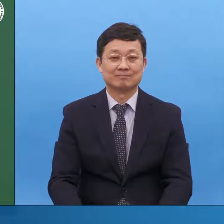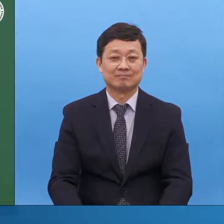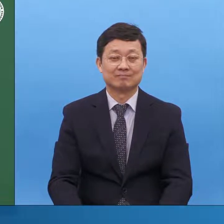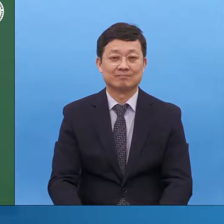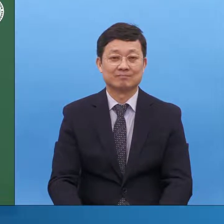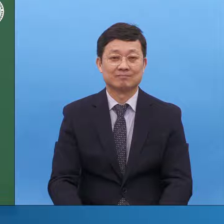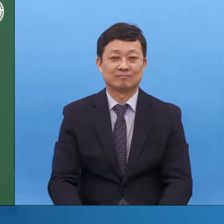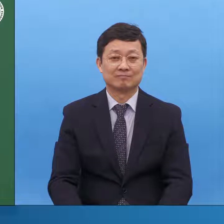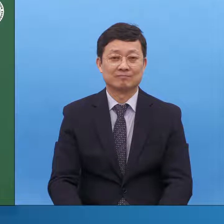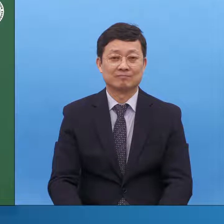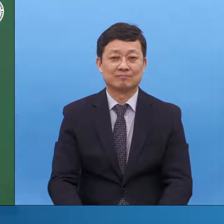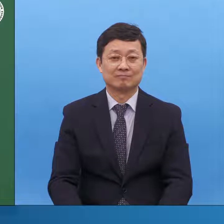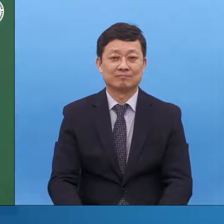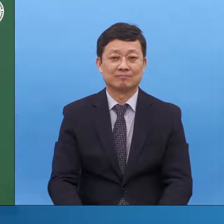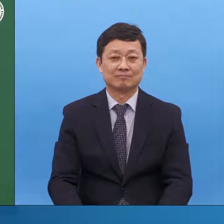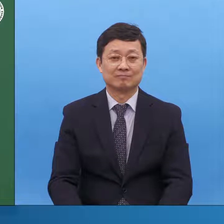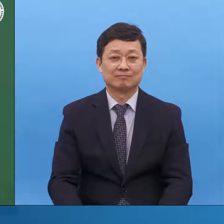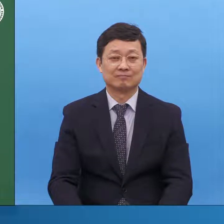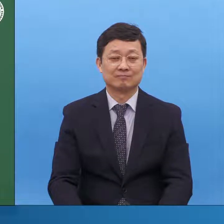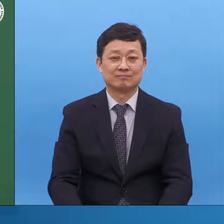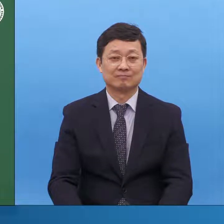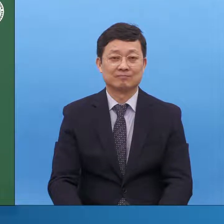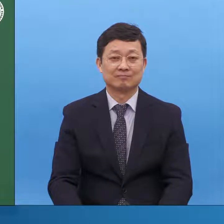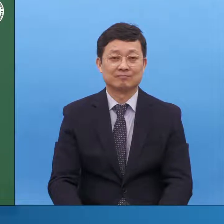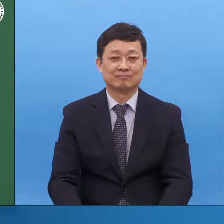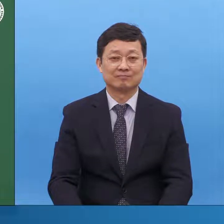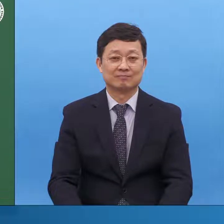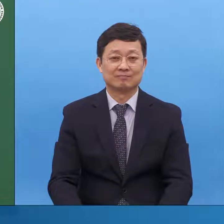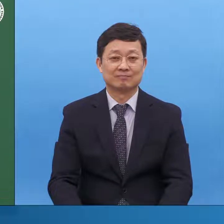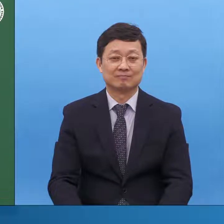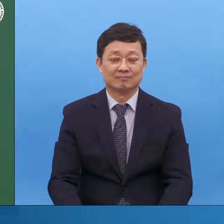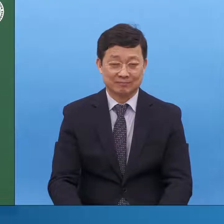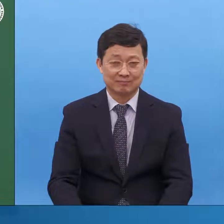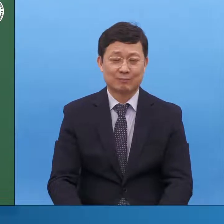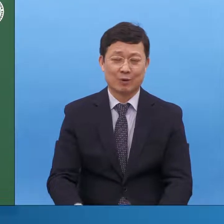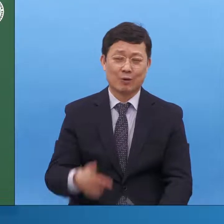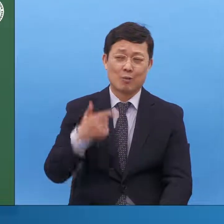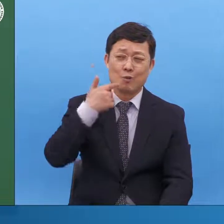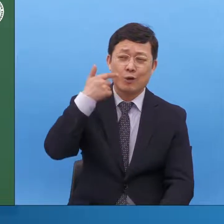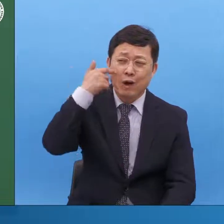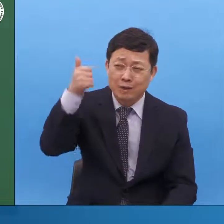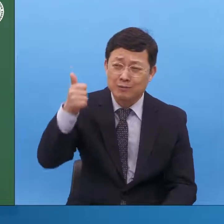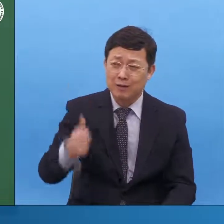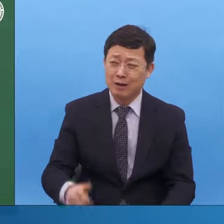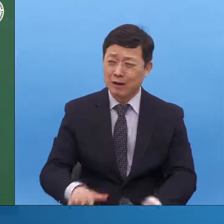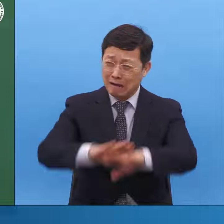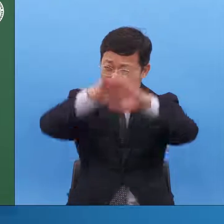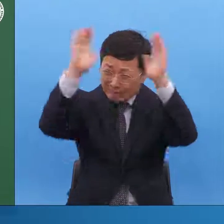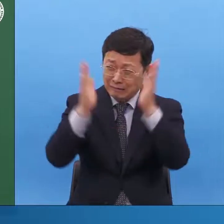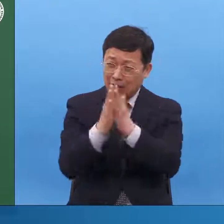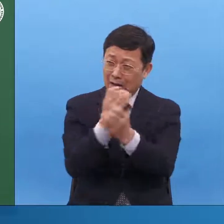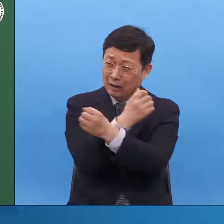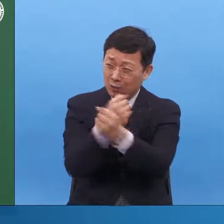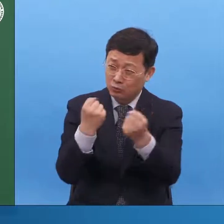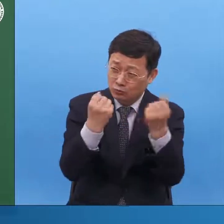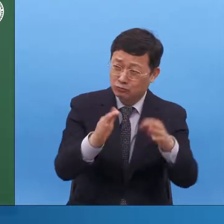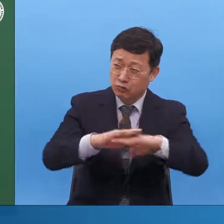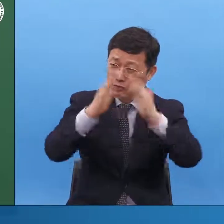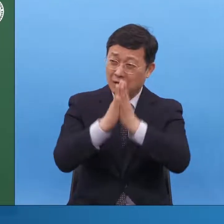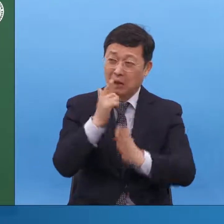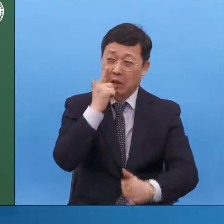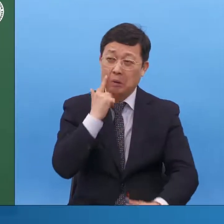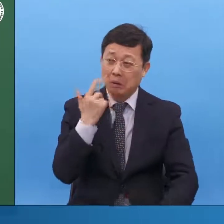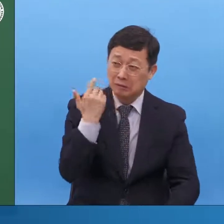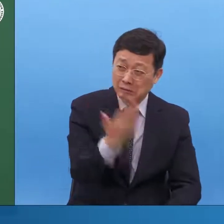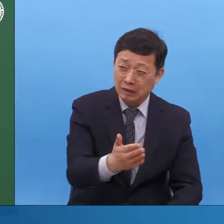이렇게 생각합니다. 뭐 나쁜 말은 아닌데 그런 건 아닙니다. And people who don't really know might think, oh, pastor, you just let everything slide. You just forgive everyone. It's